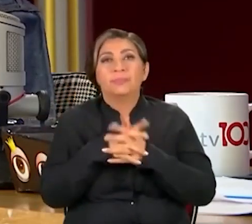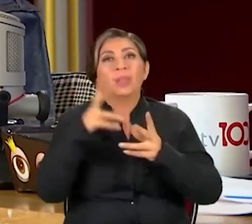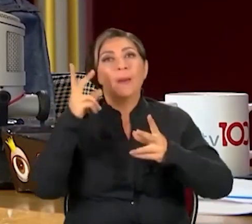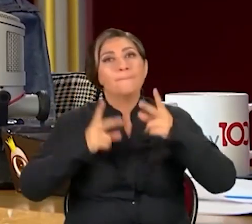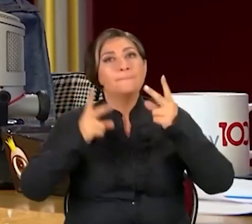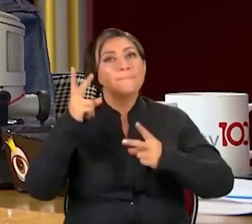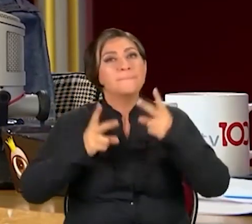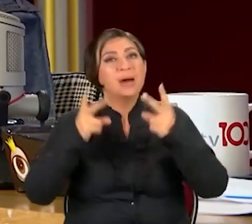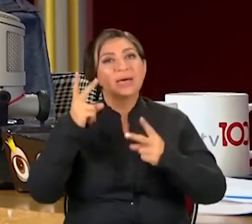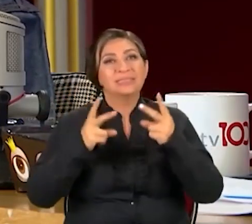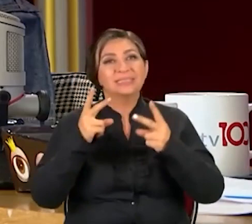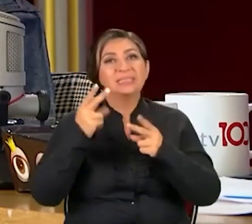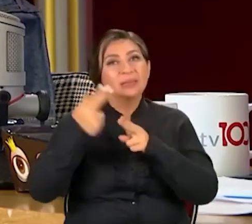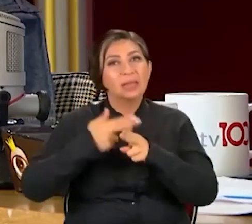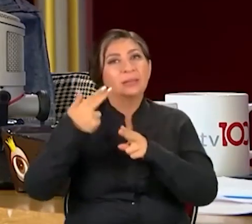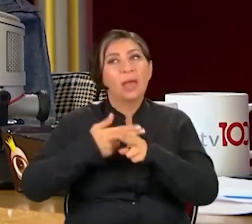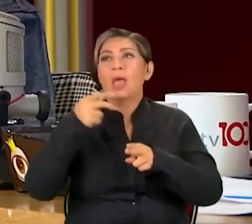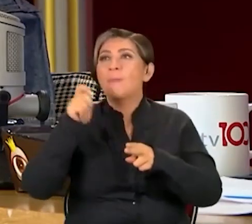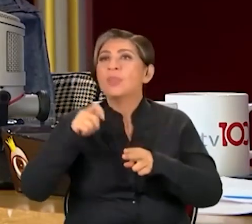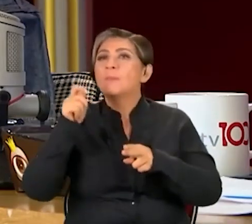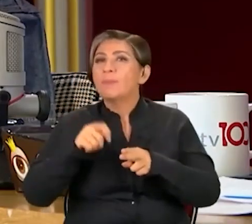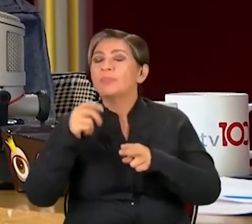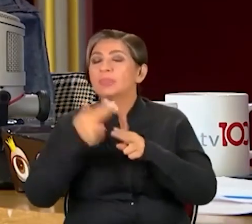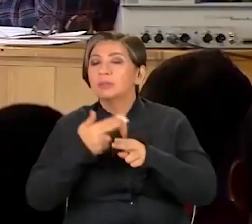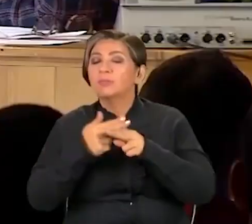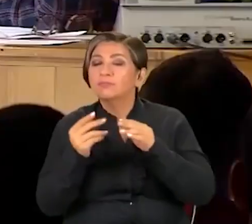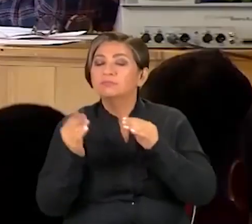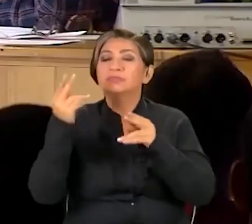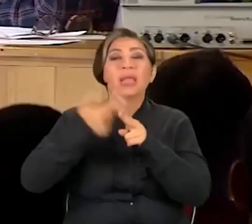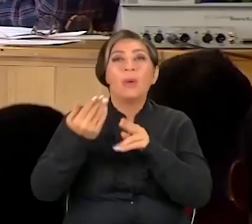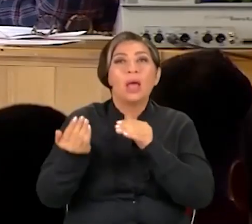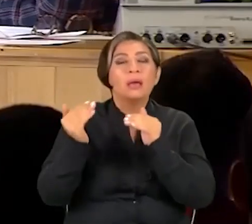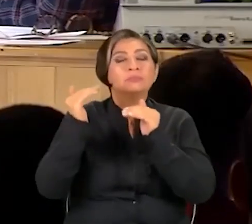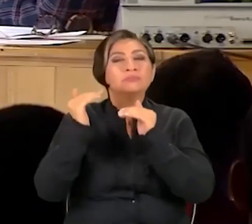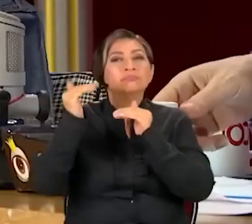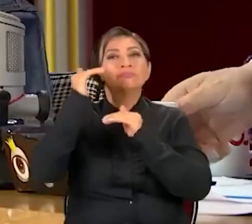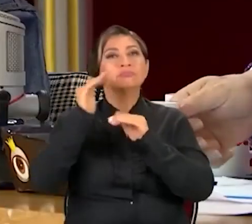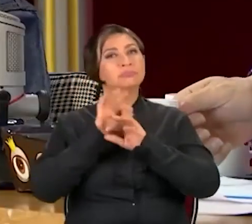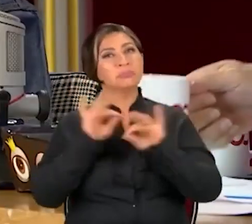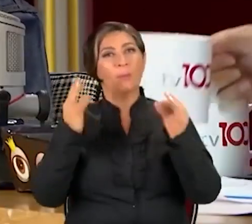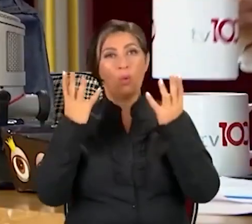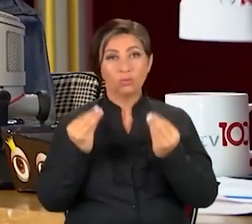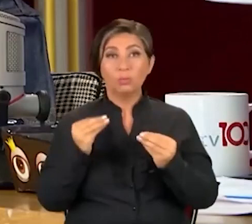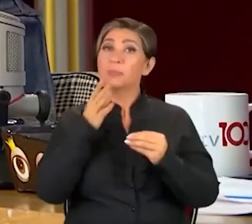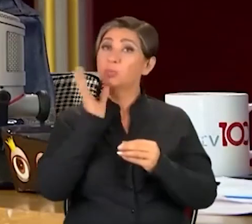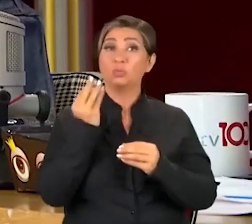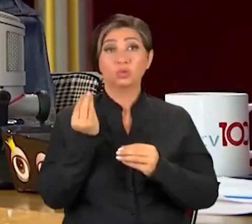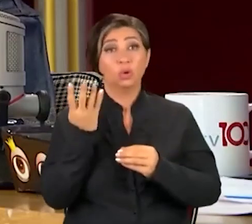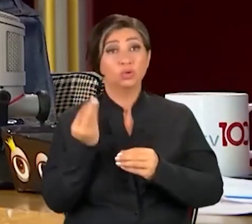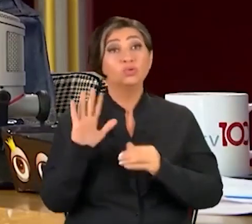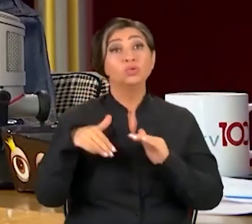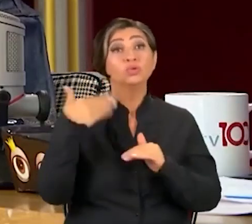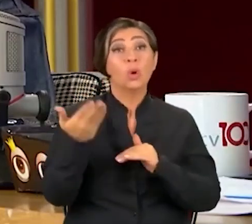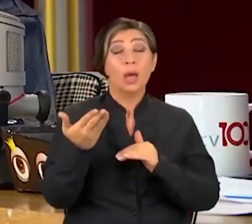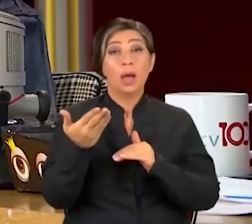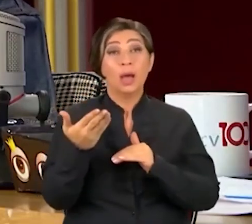bazı şeyleri denedikçe, yaptıkça daha üstüne koyuyorsun, artık o kıvama mı geldi hani bilmiyorum ama güzel oldu.